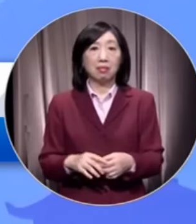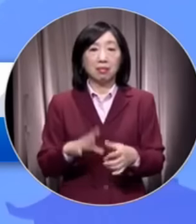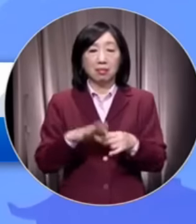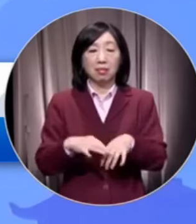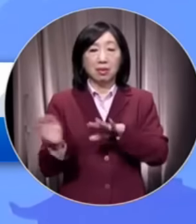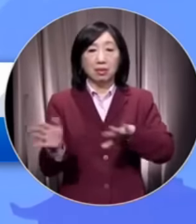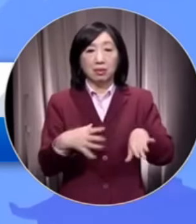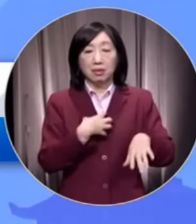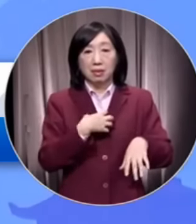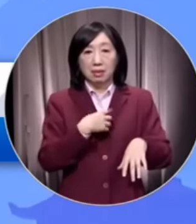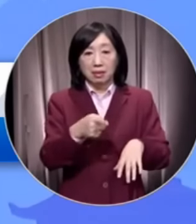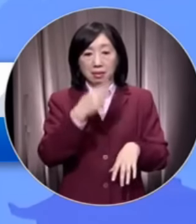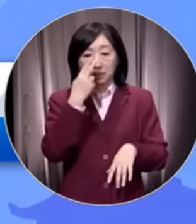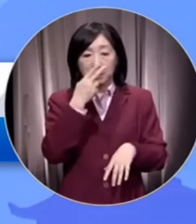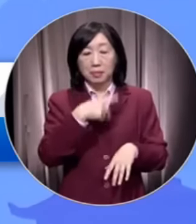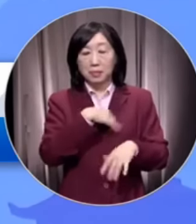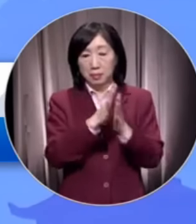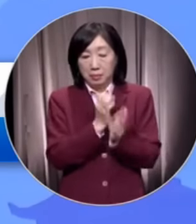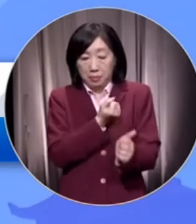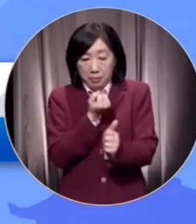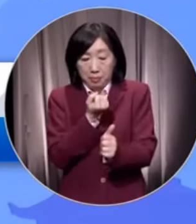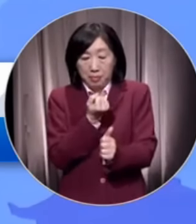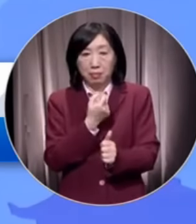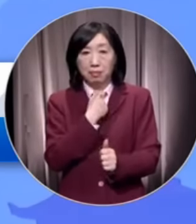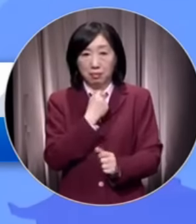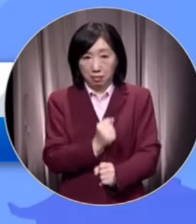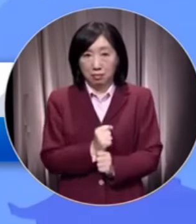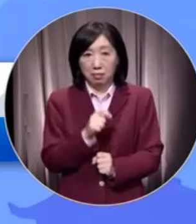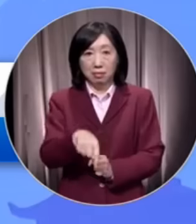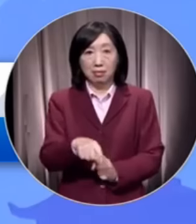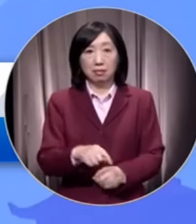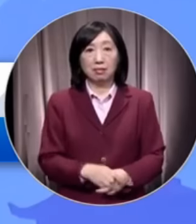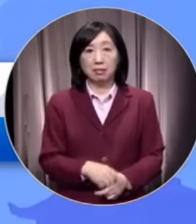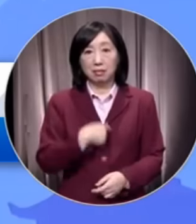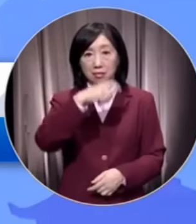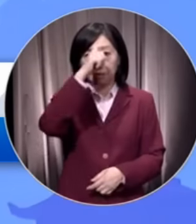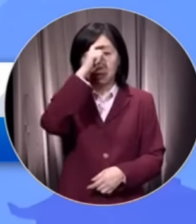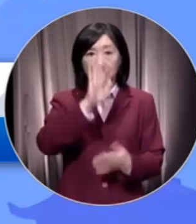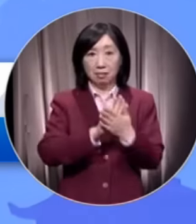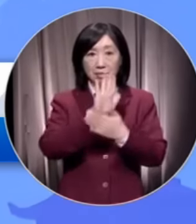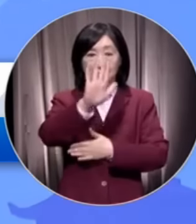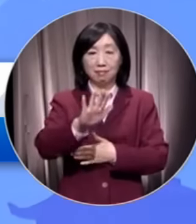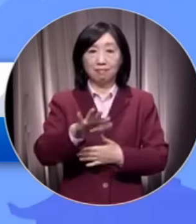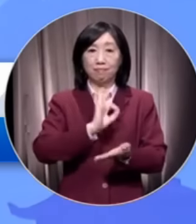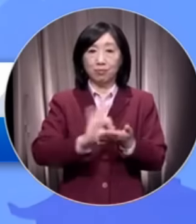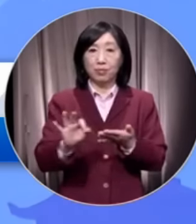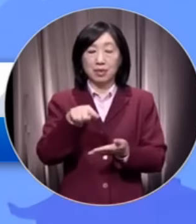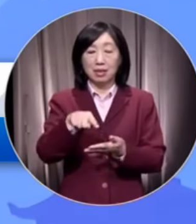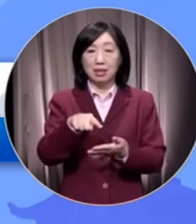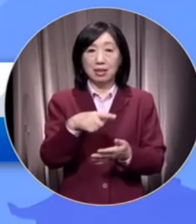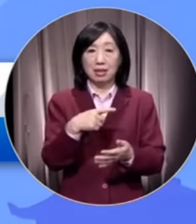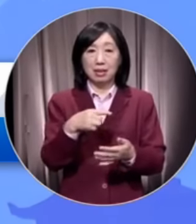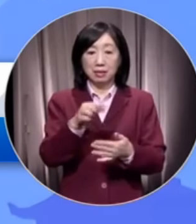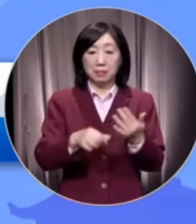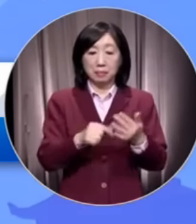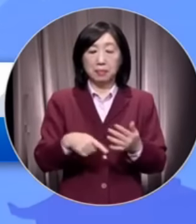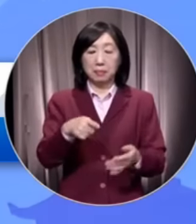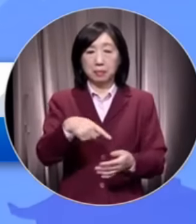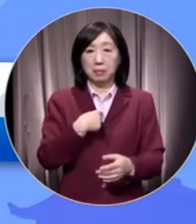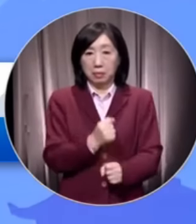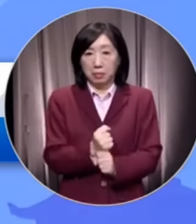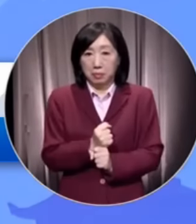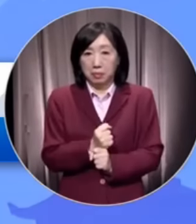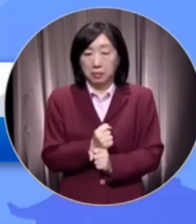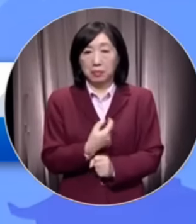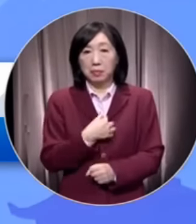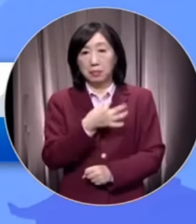其实是我们注重的事情，我们也希望在这个将来持续的用风险管控的这个精神来